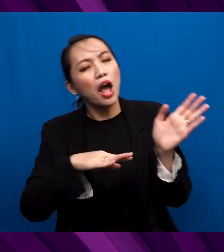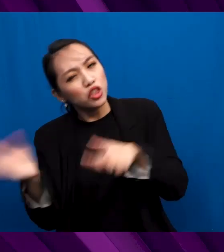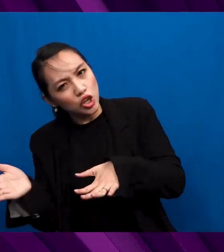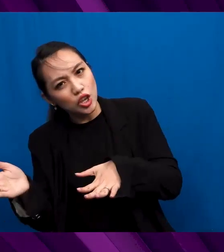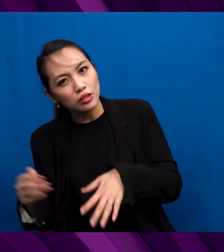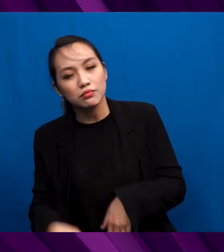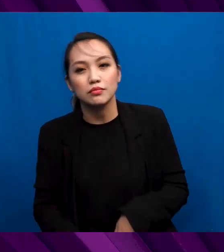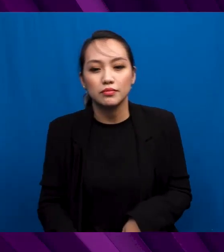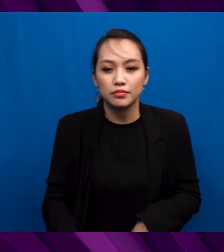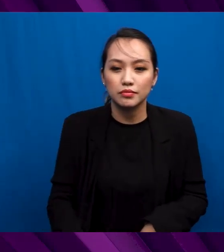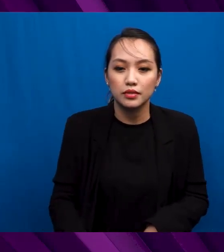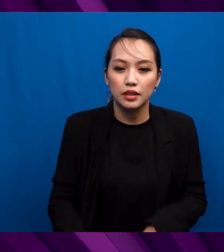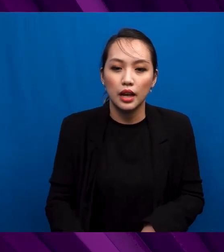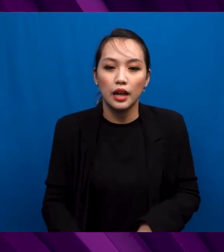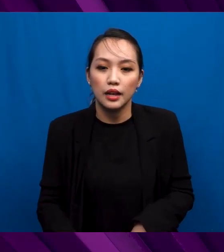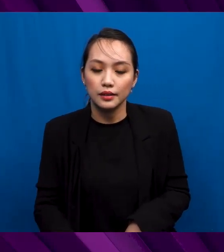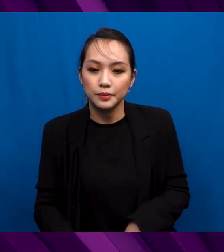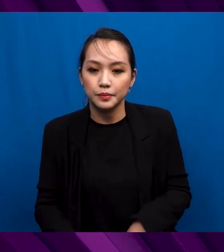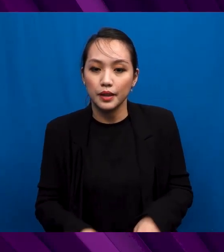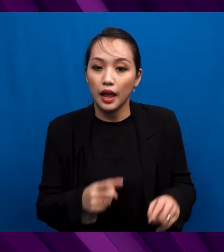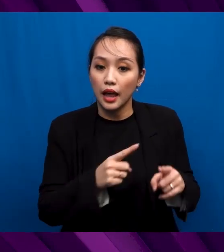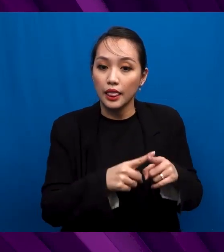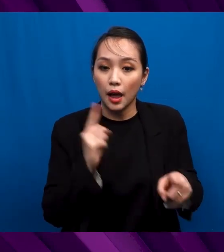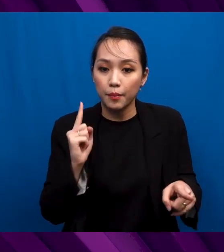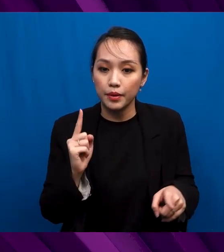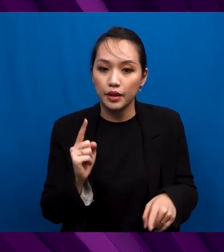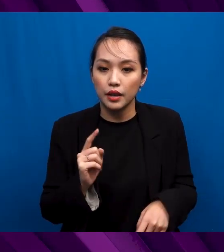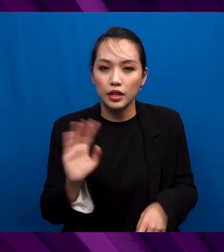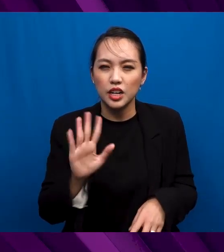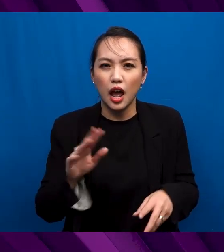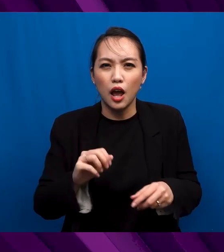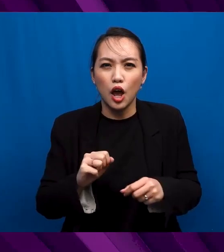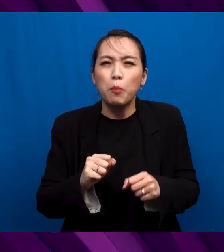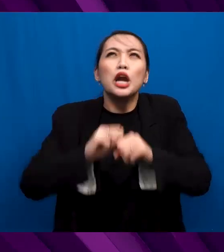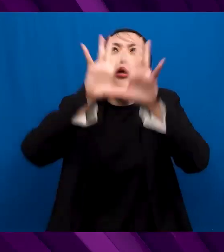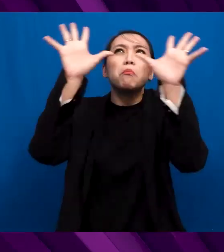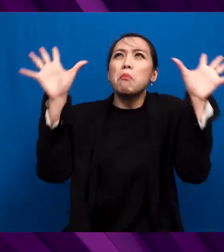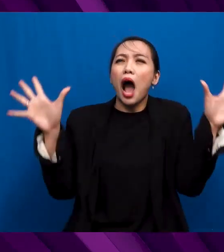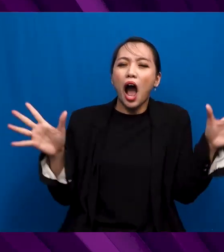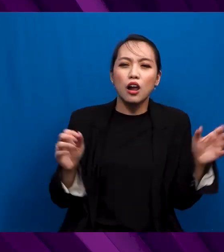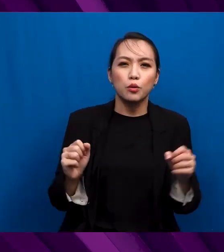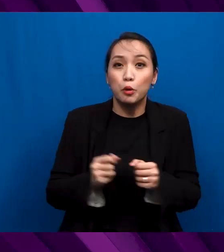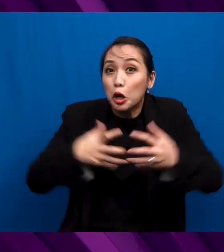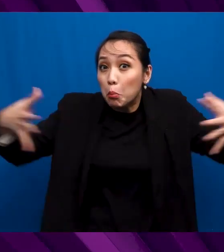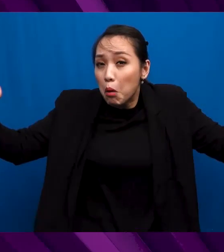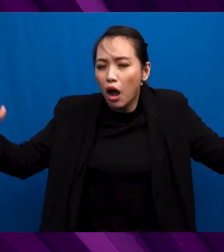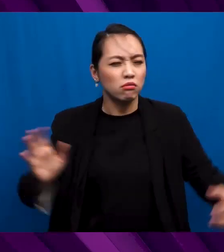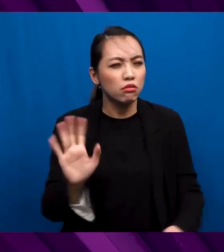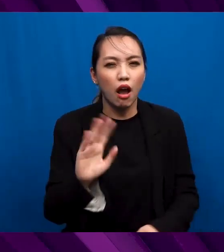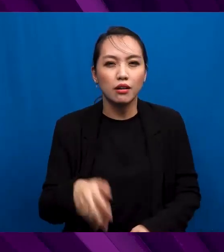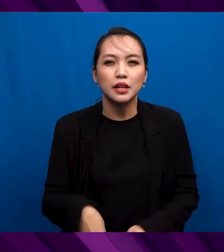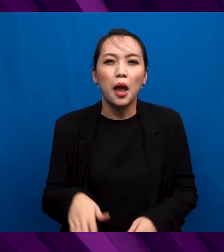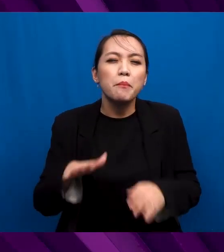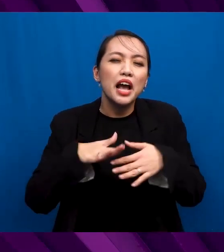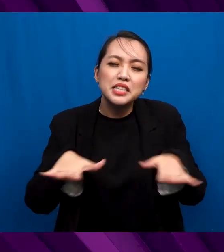no perishing, but also no flourishing. Jangan dia berkembang. Ya jangan sampai